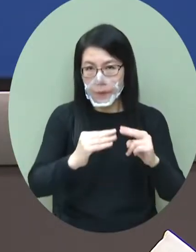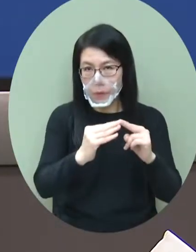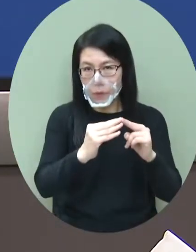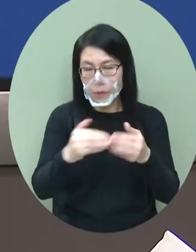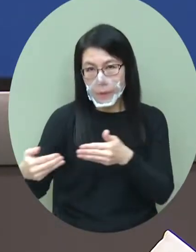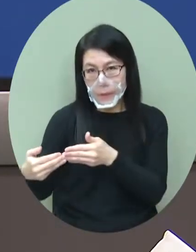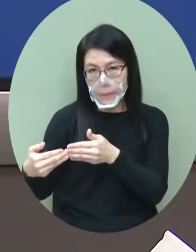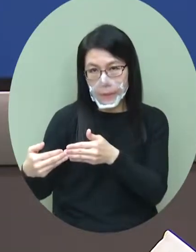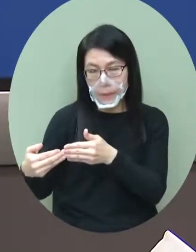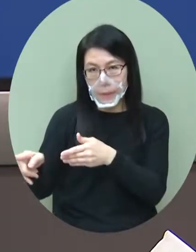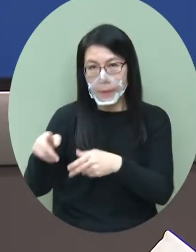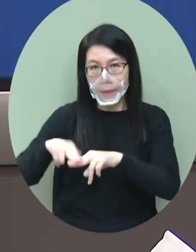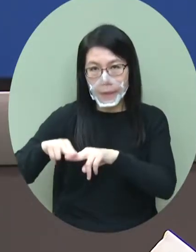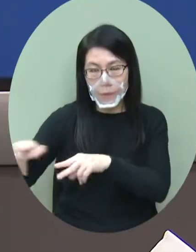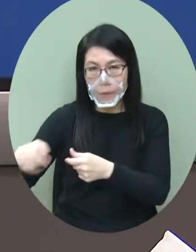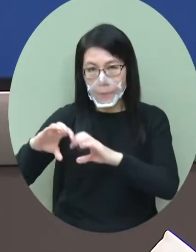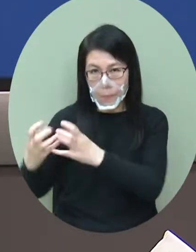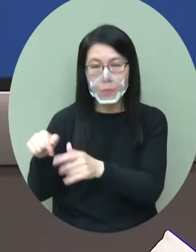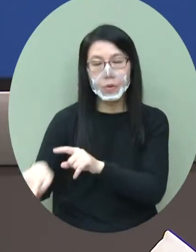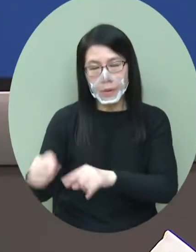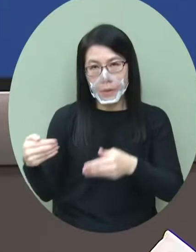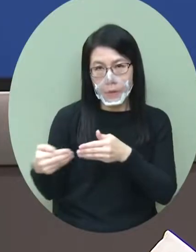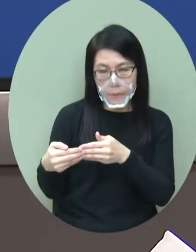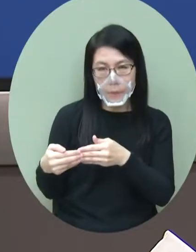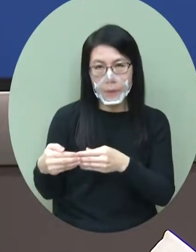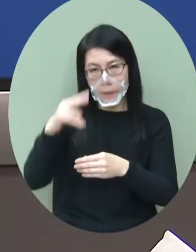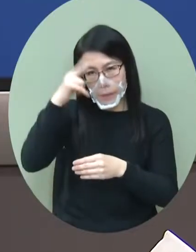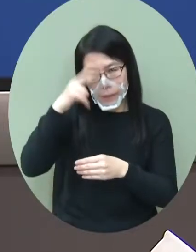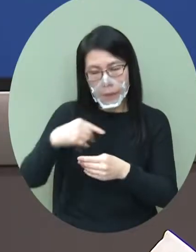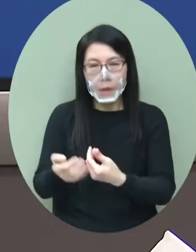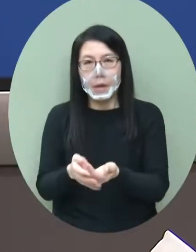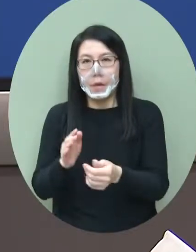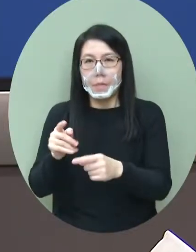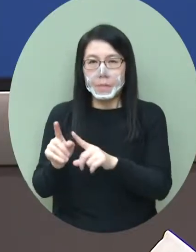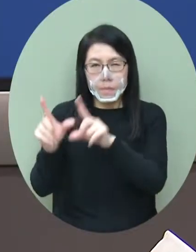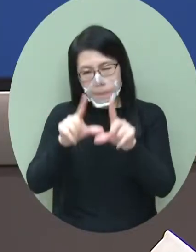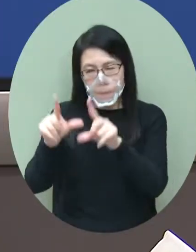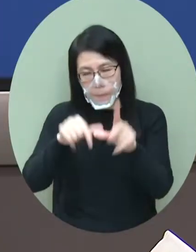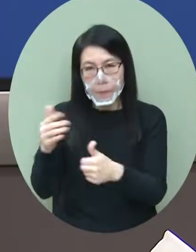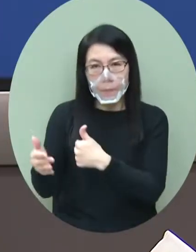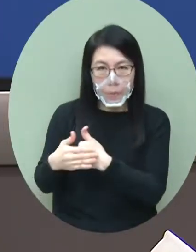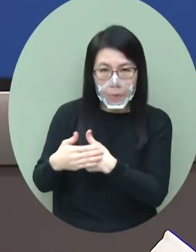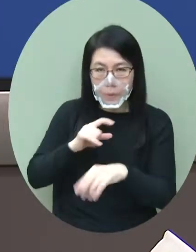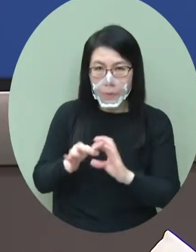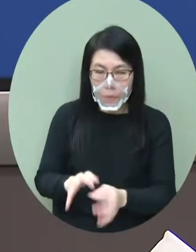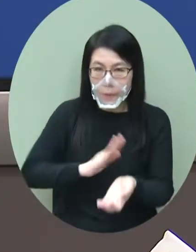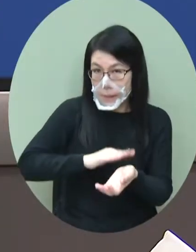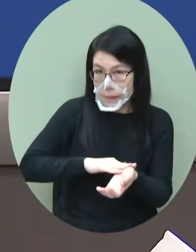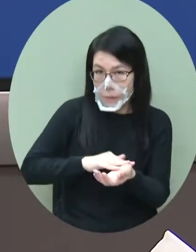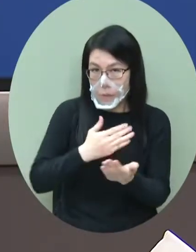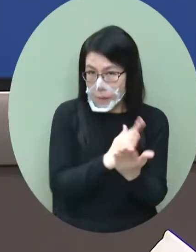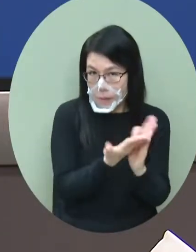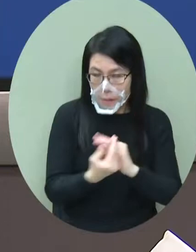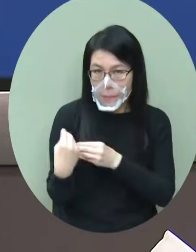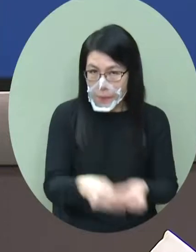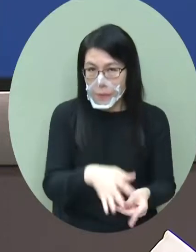及经济发展局对接的工训部的专家呢，他们是真的日以继夜的帮助我们筹备这些供